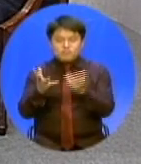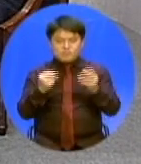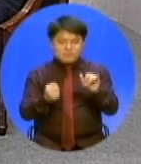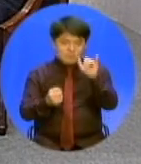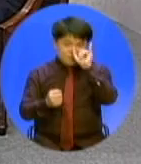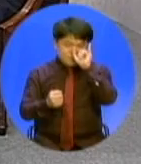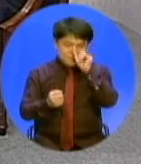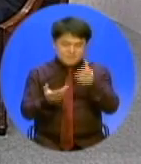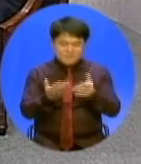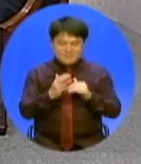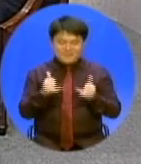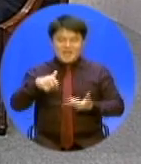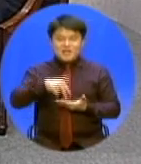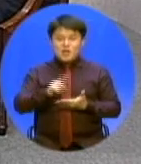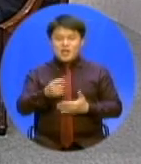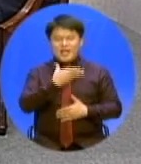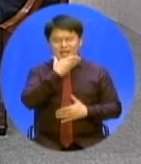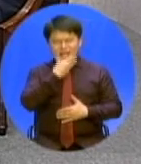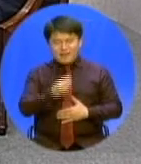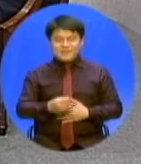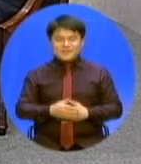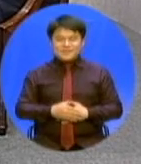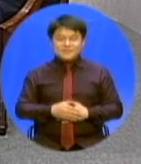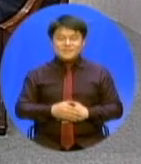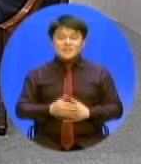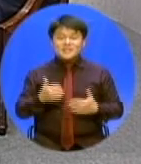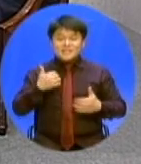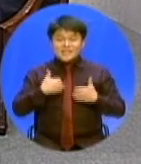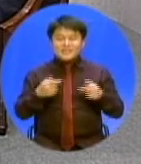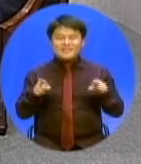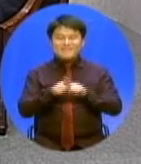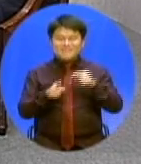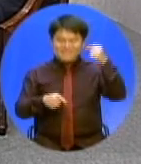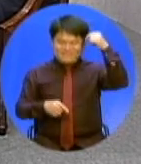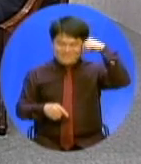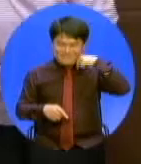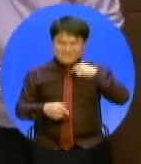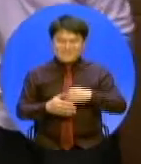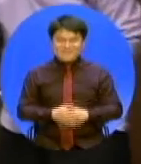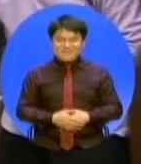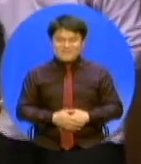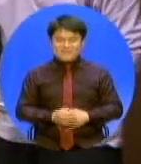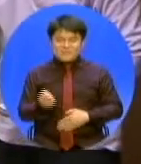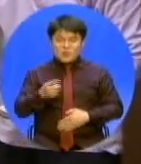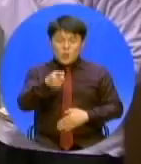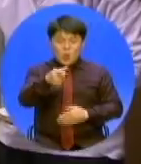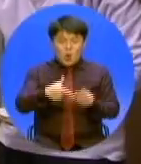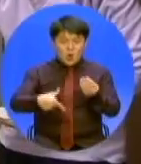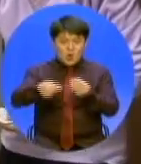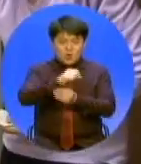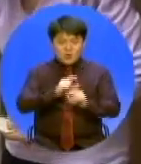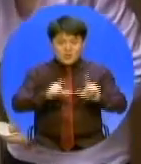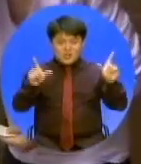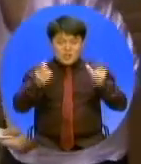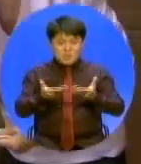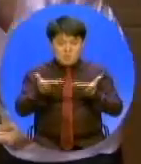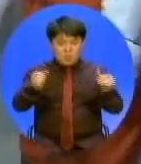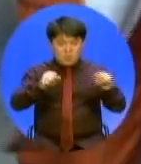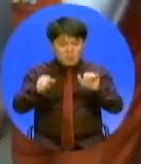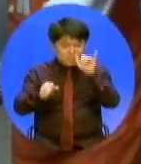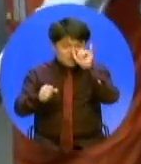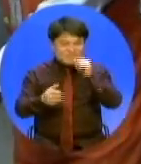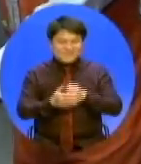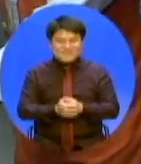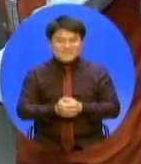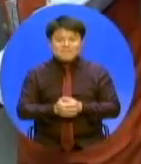그 수혜자들은 얼마나 행복하겠어요. 같이 저희들도 그 기쁨을 같이 네. 느낍니다 하면서. 예. 그리고 추석날 또 봉사도 하셨네요.